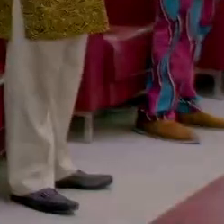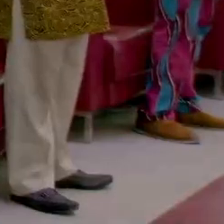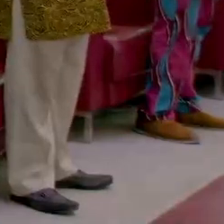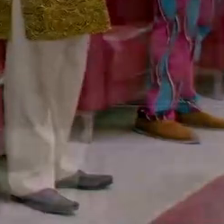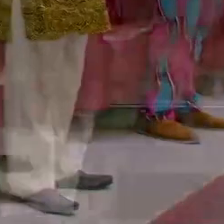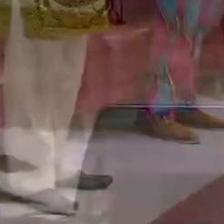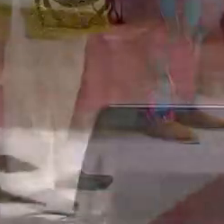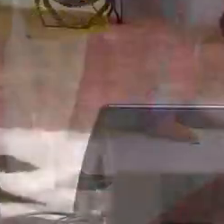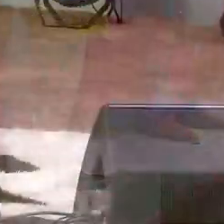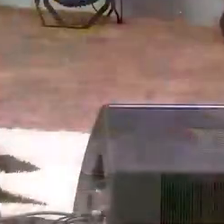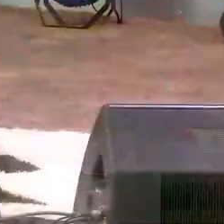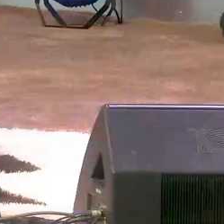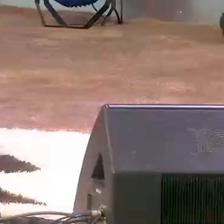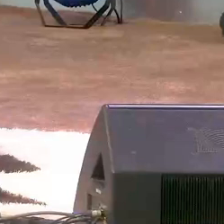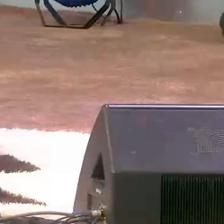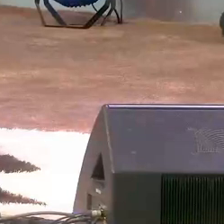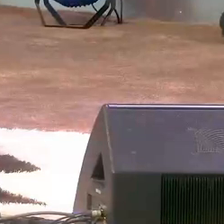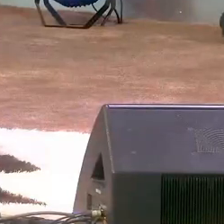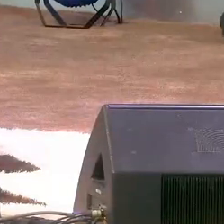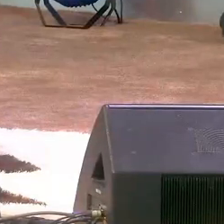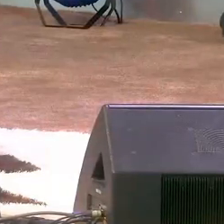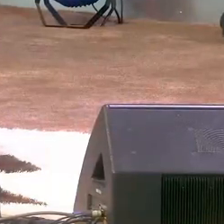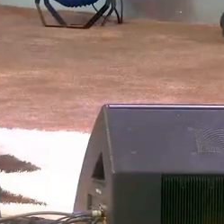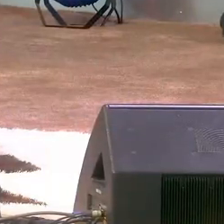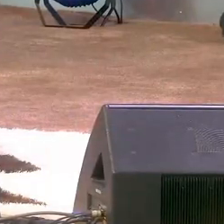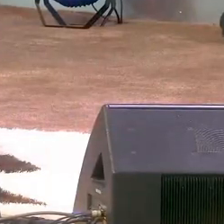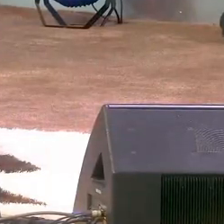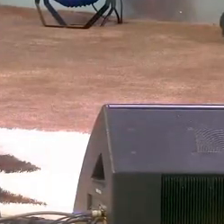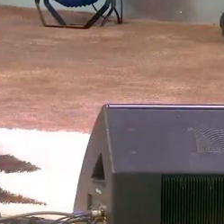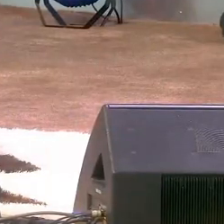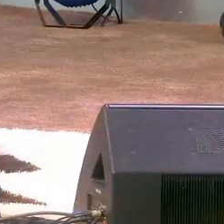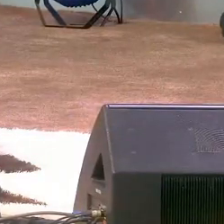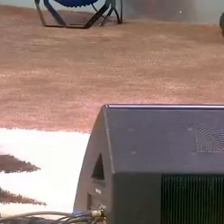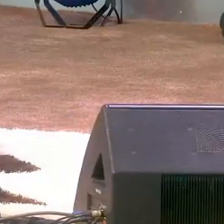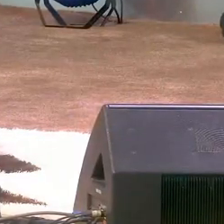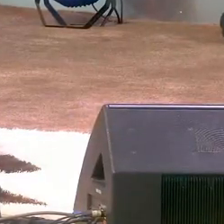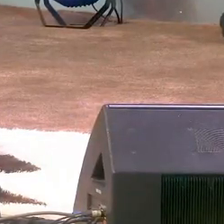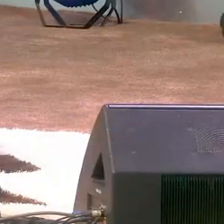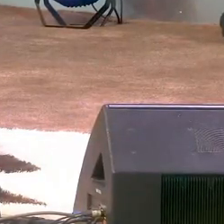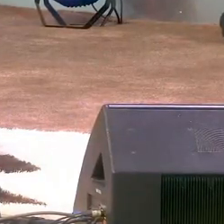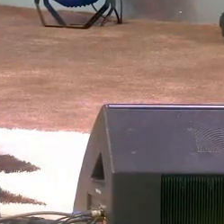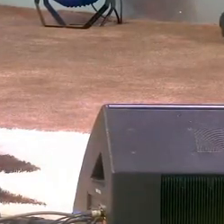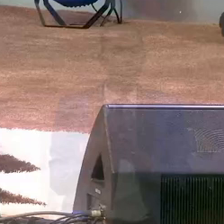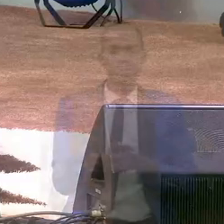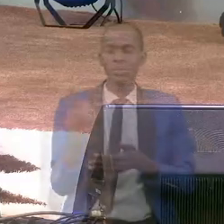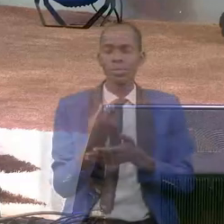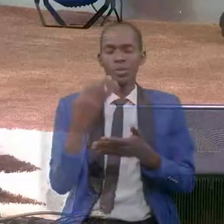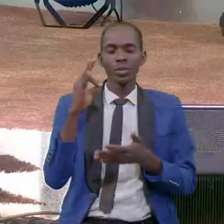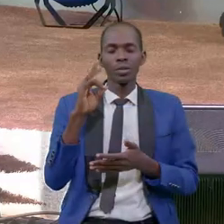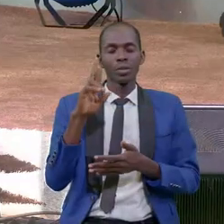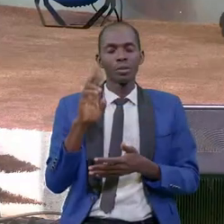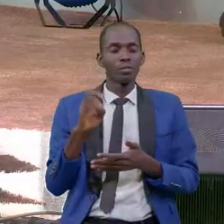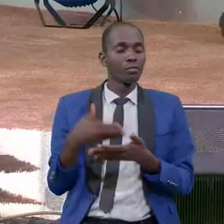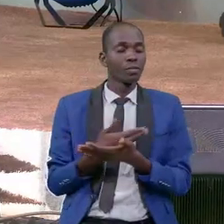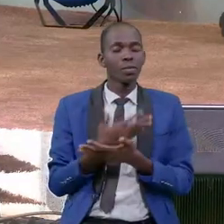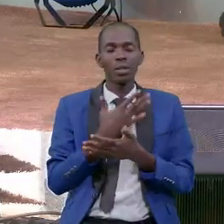à tout moment. Père, nous te remercions ce soir pour ta parole qui a jamais nouvelle,